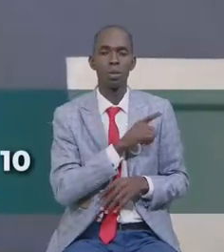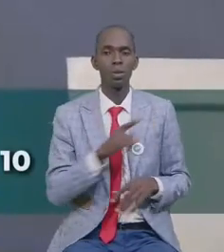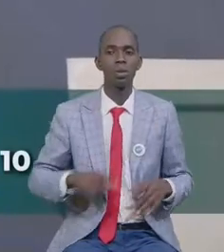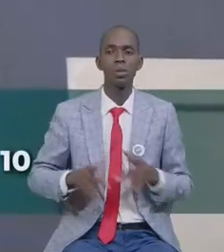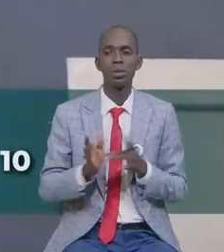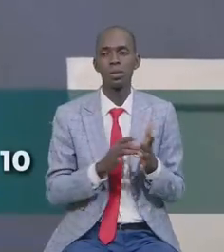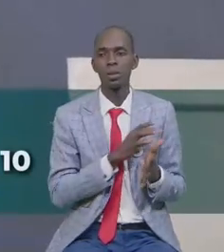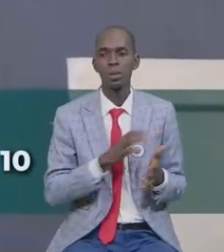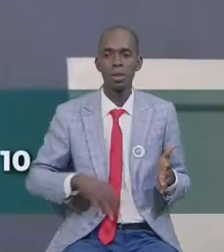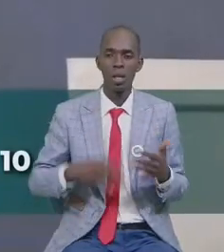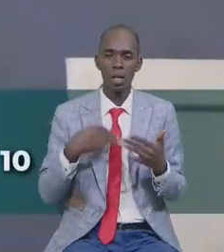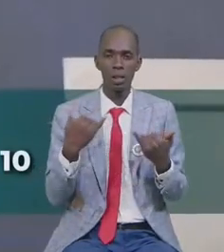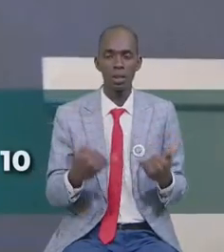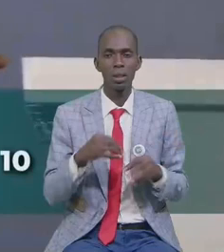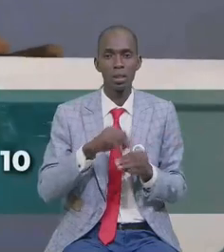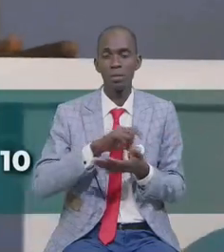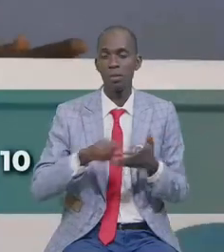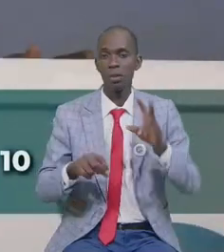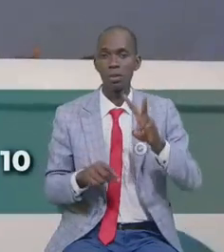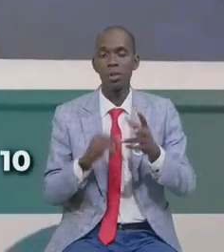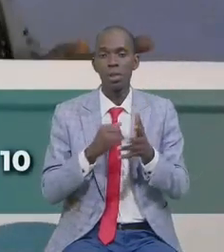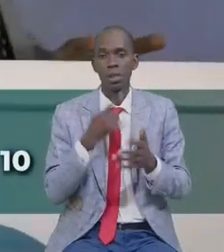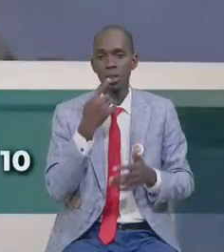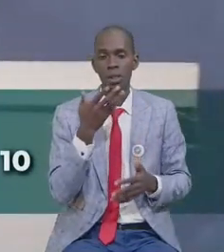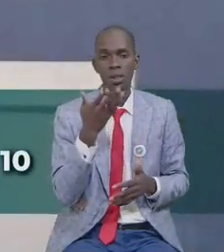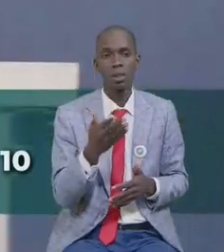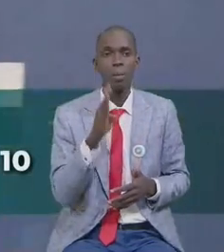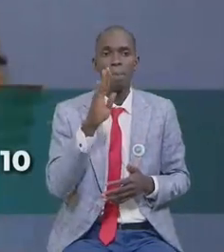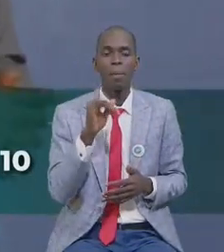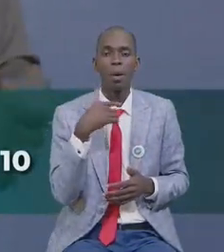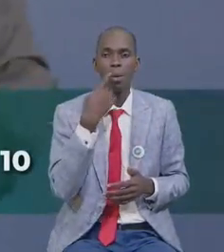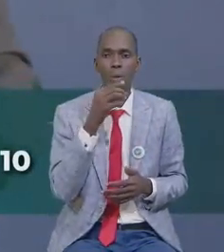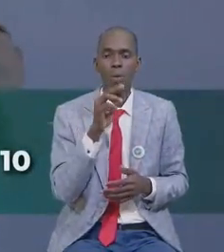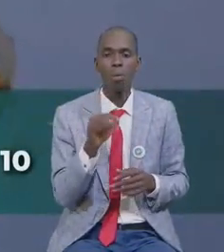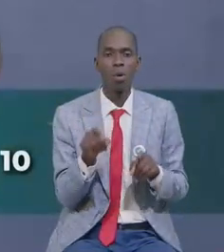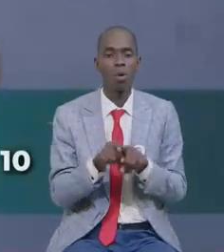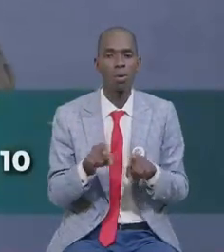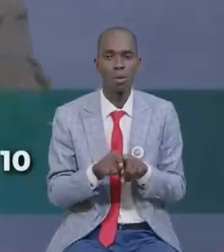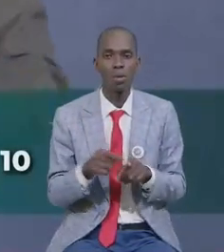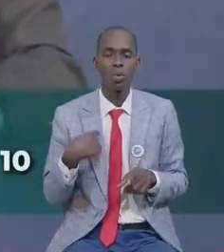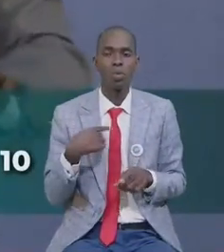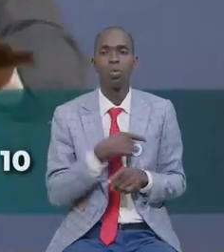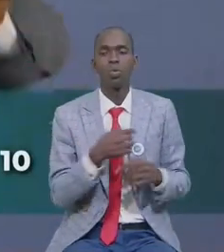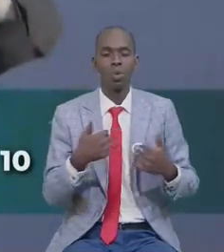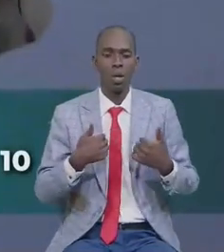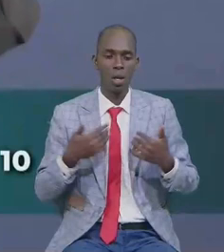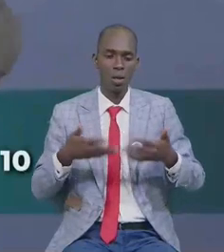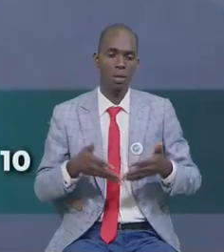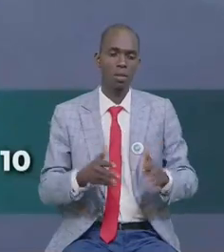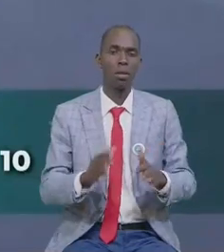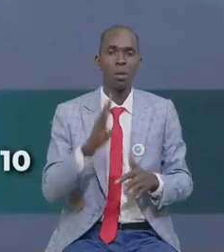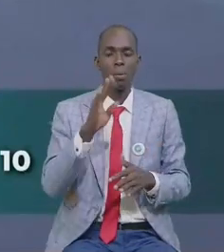le verset 2 dit, à qui nous devons d'avoir eu par la